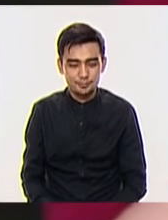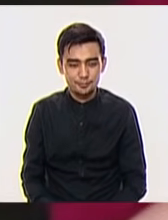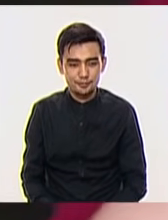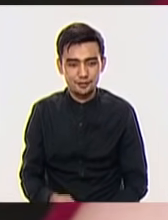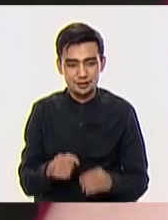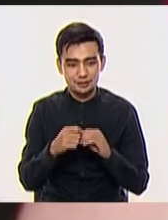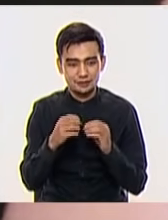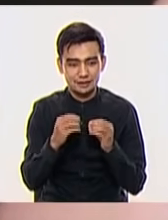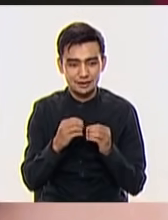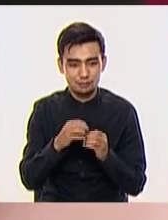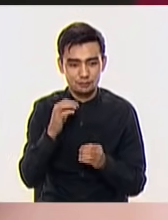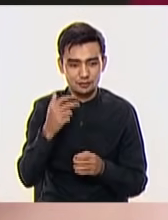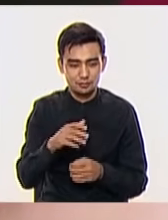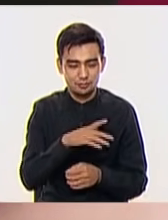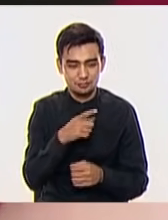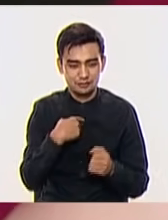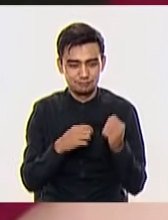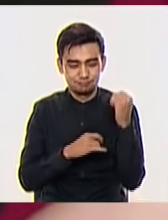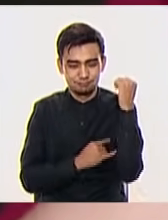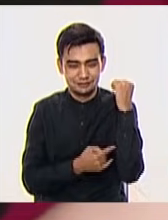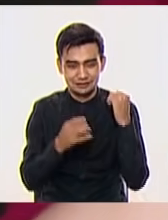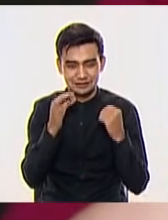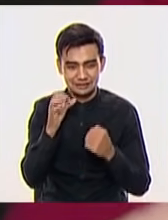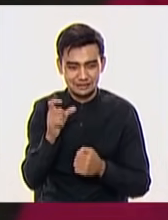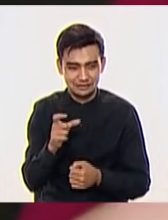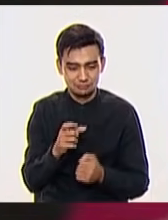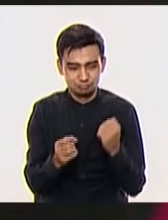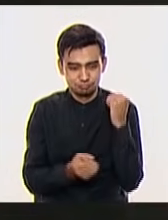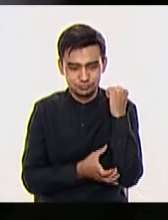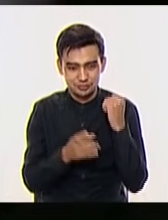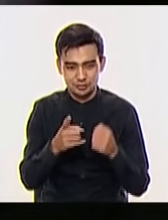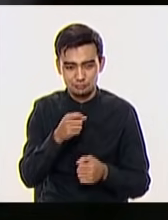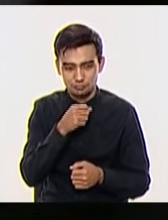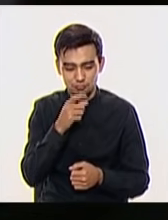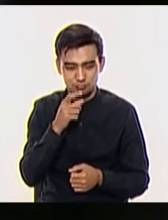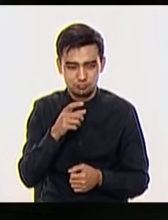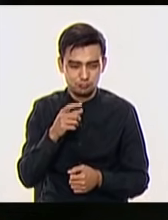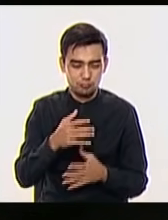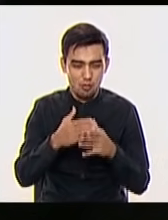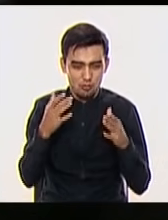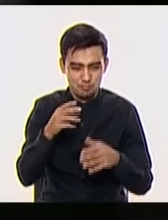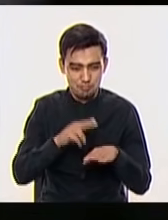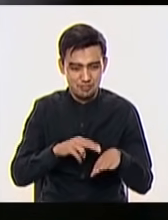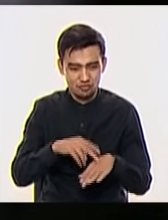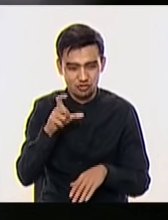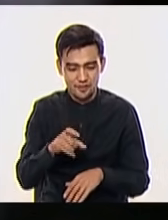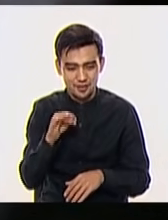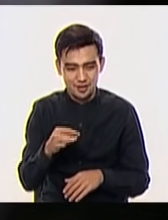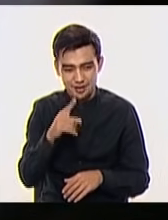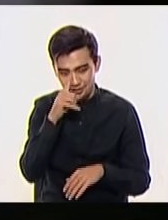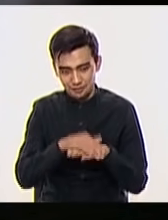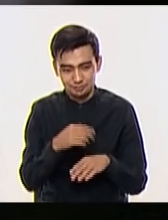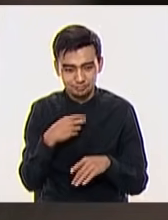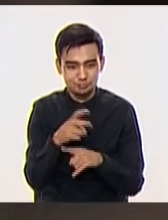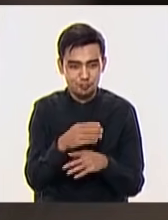Он жарында болған міне. На көгертіп орды жанап дәу бір милиция таним көрсем. Қала әкімдігінен көмек сұрап барып, ақыр